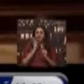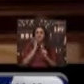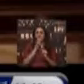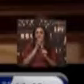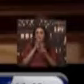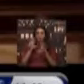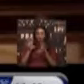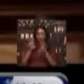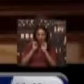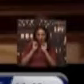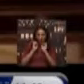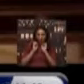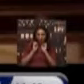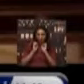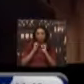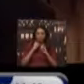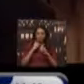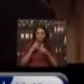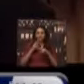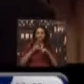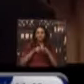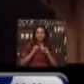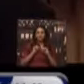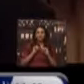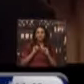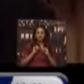الشمس، اله مصر القديم.